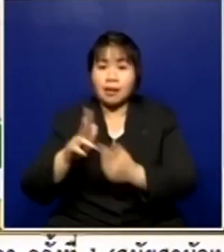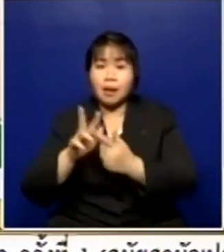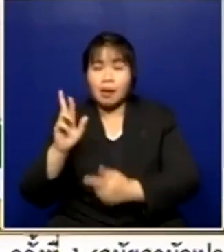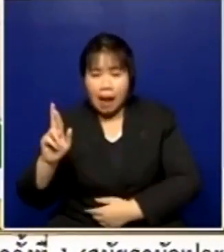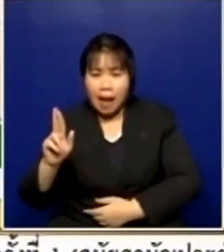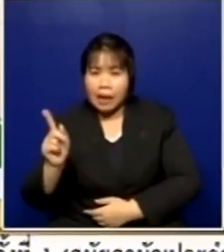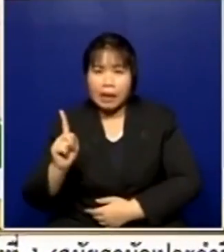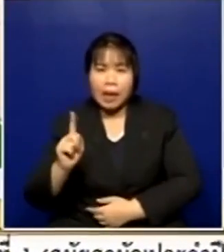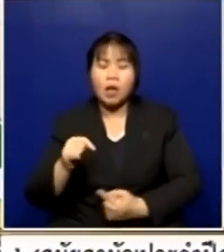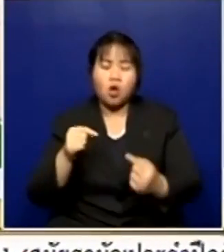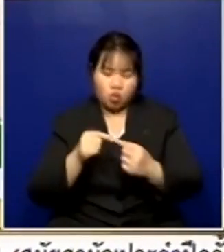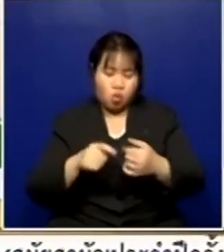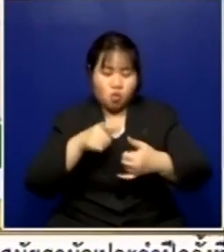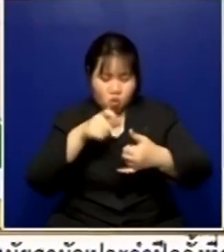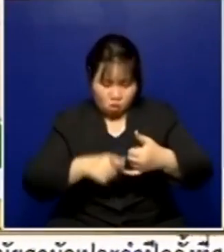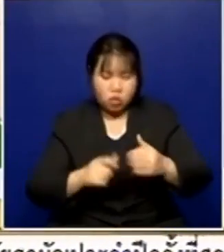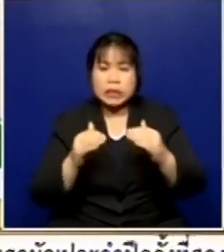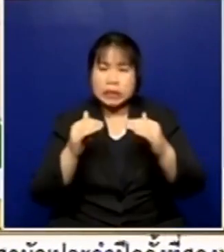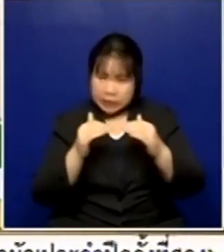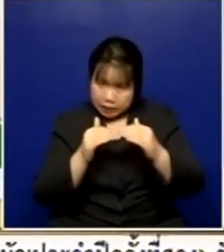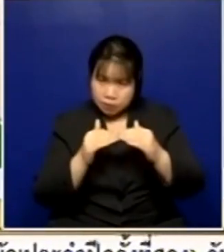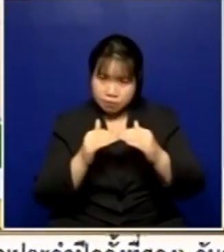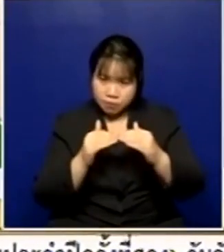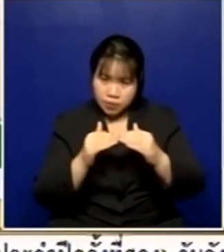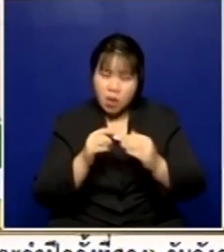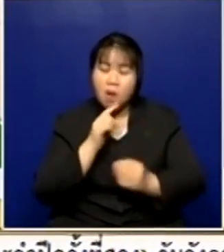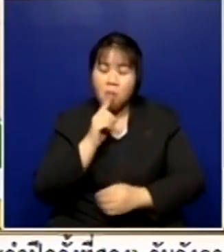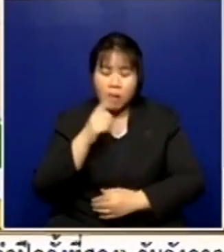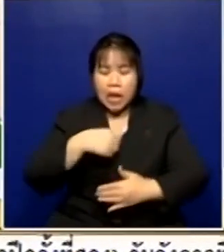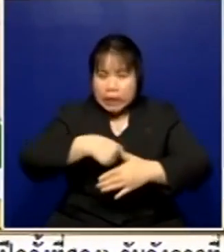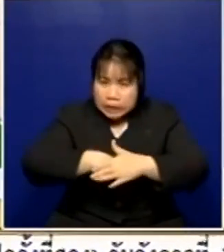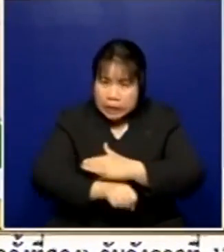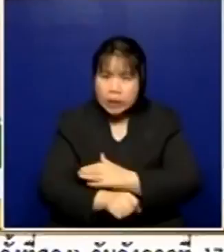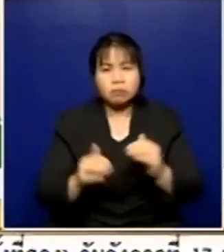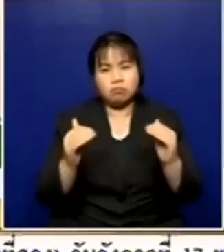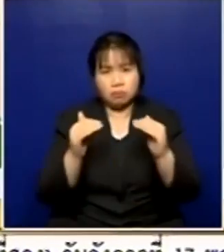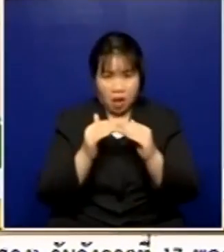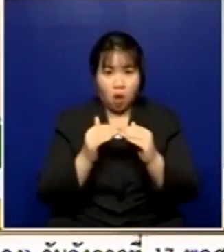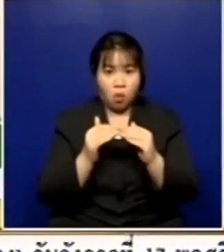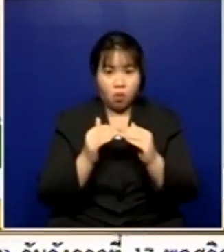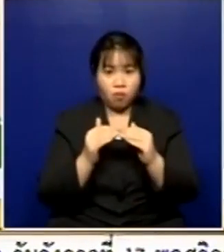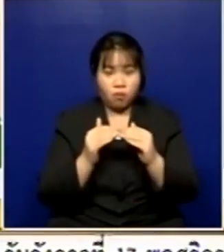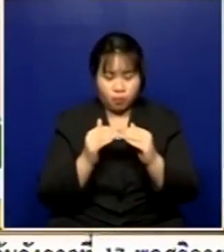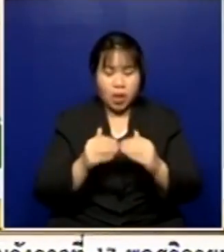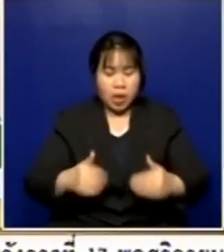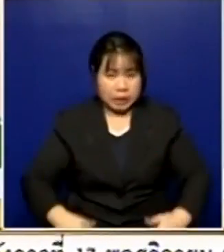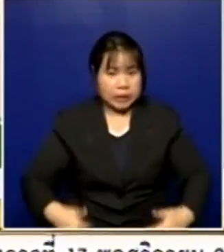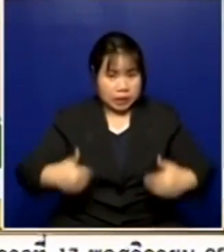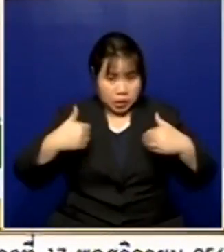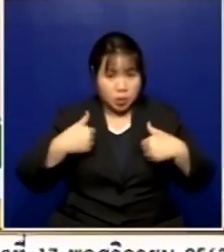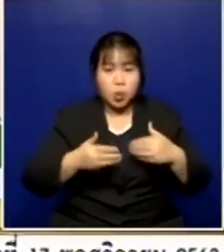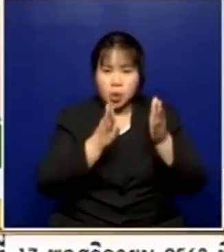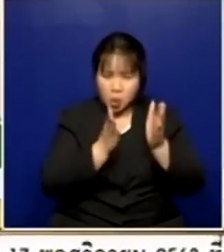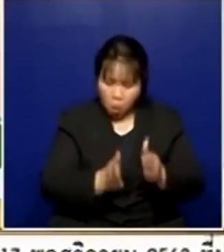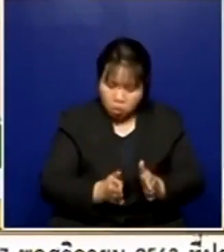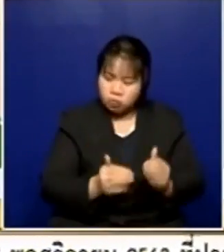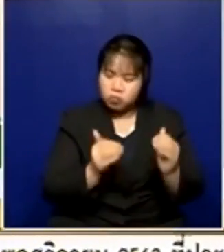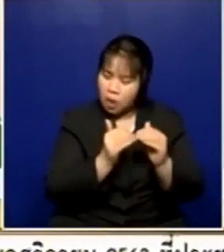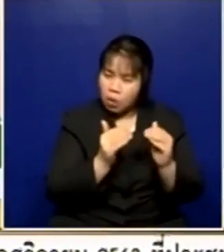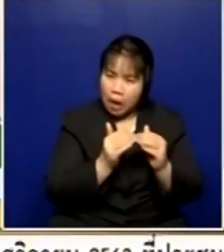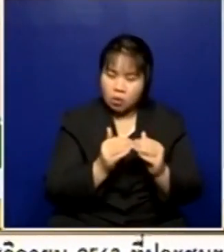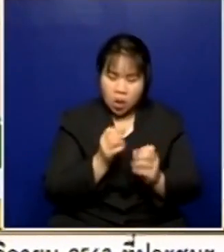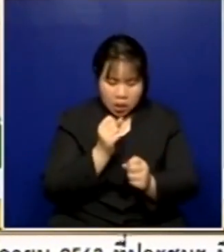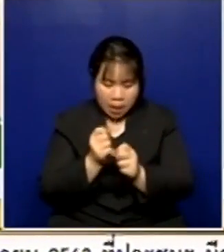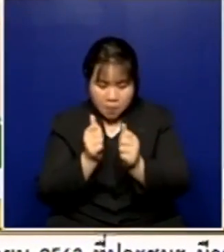อยู่บนมนุษยภาพเชื่อว่ามนุษย์เกิดมาเท่าเทียมกันเชื่อว่ามนุษย์เกิดมาและดำรงอยู่ด้วยความ